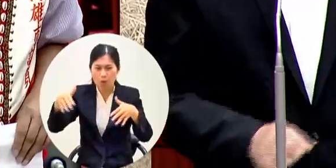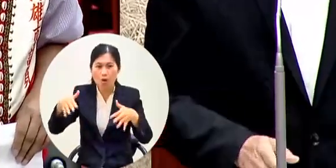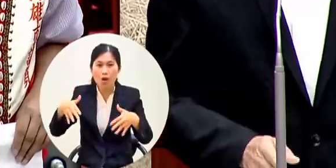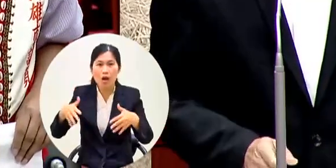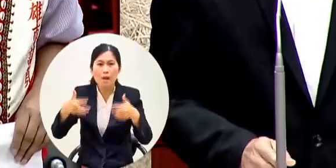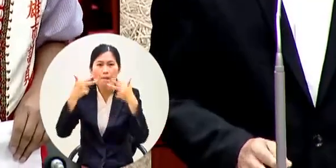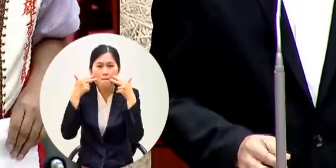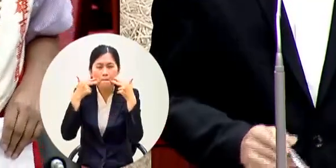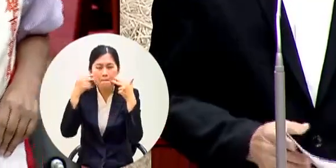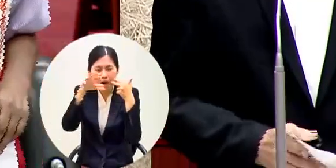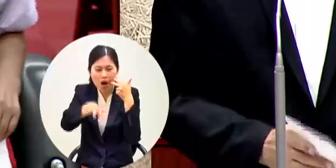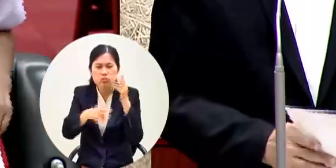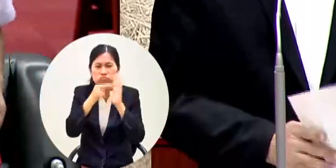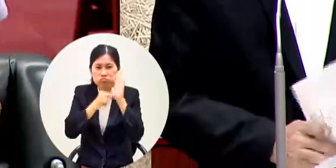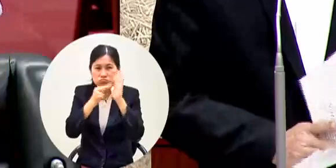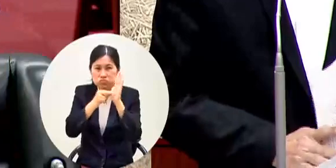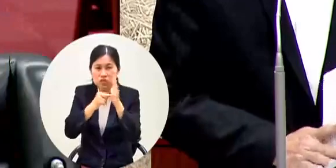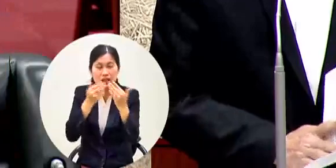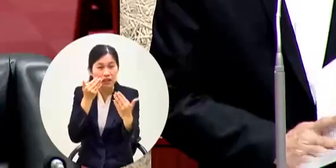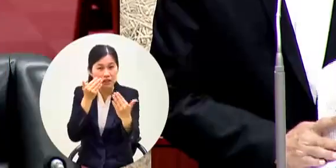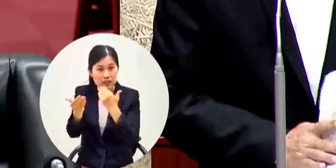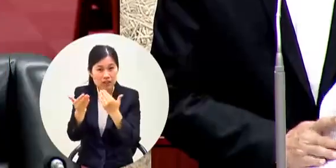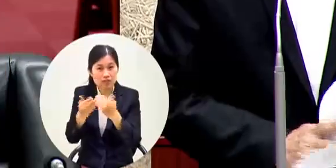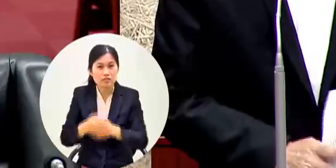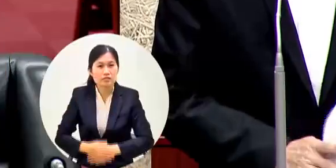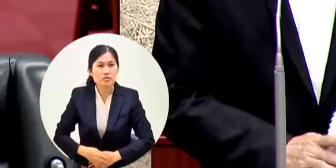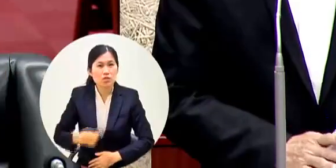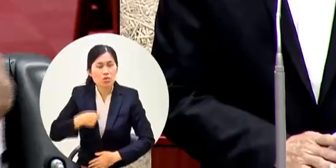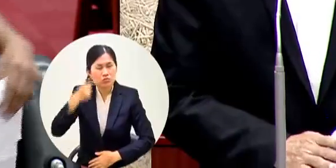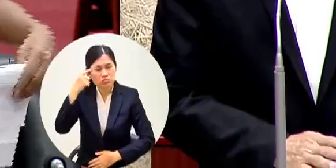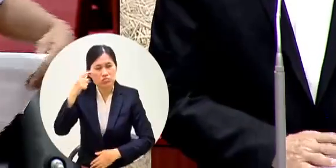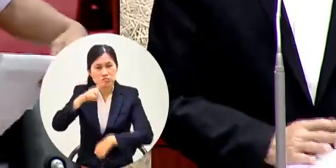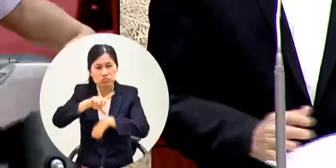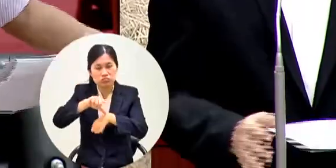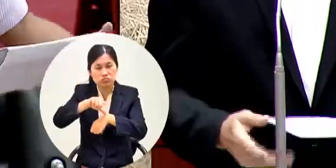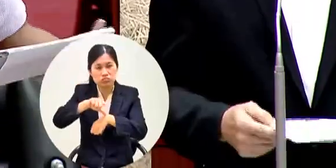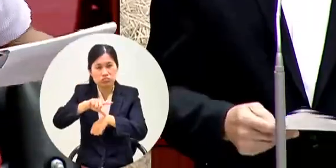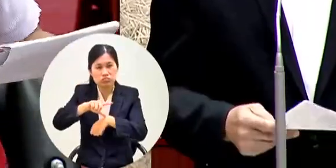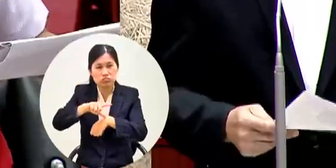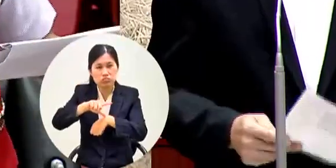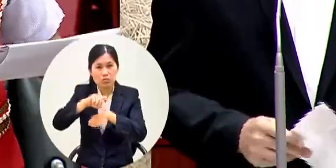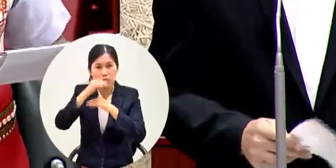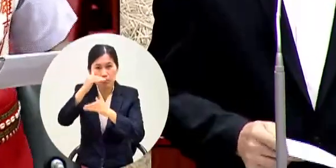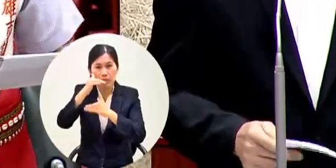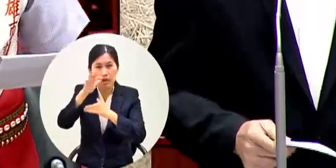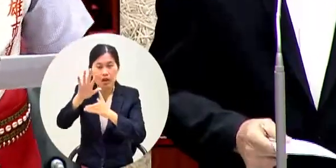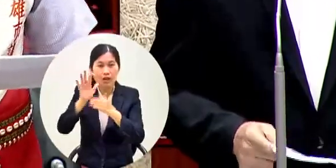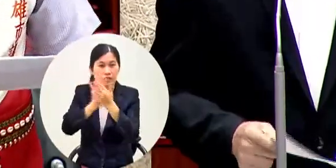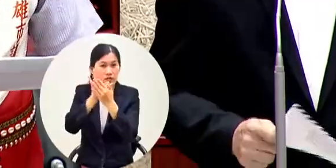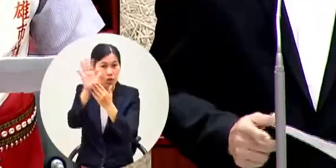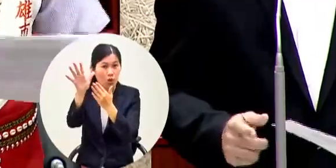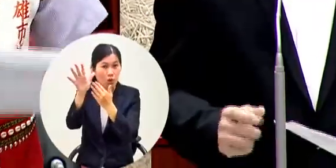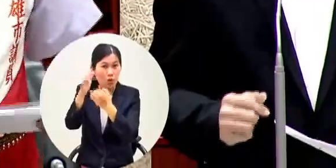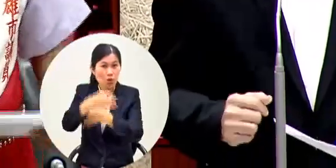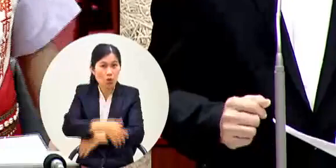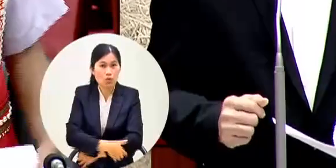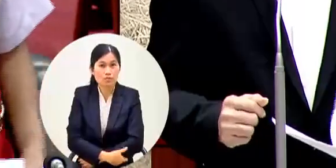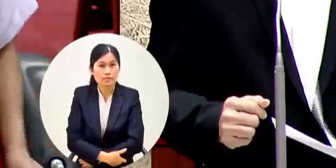所以我请局长 要约相关的单